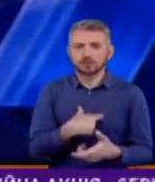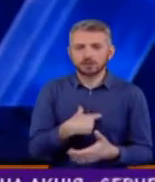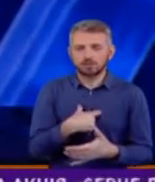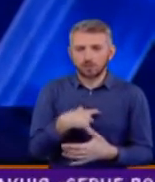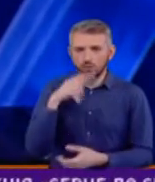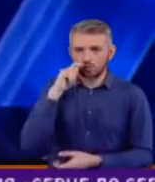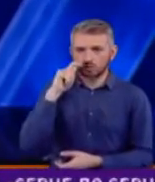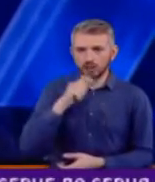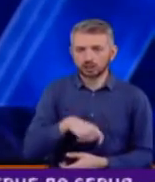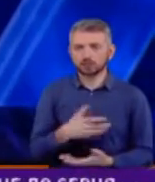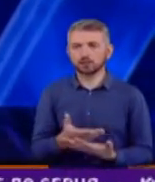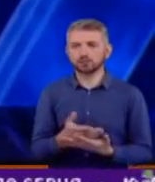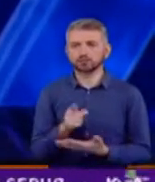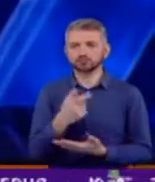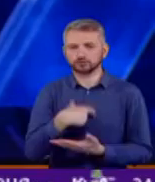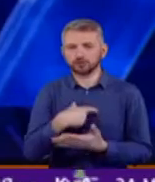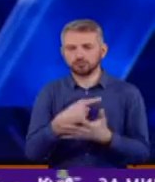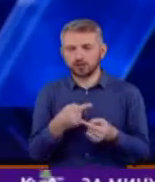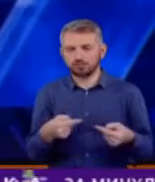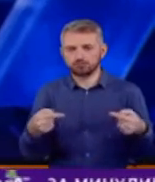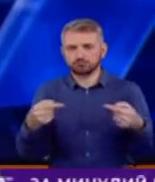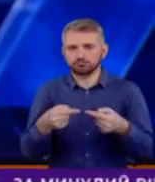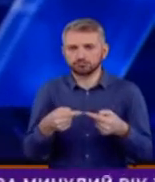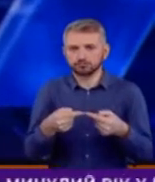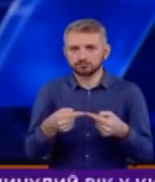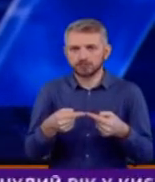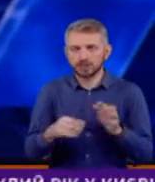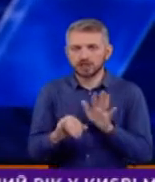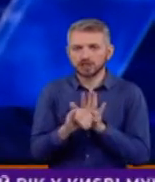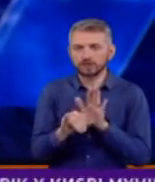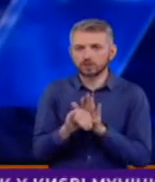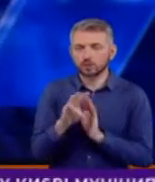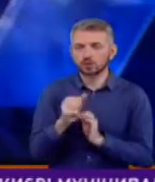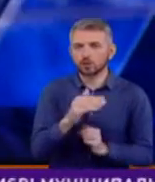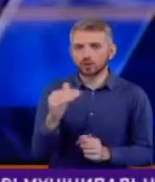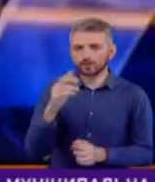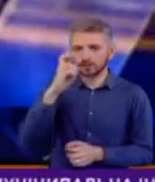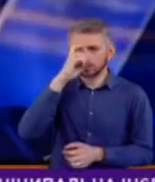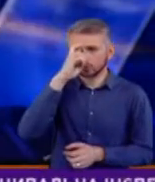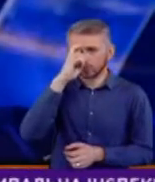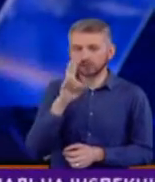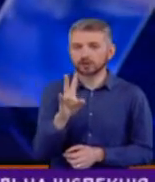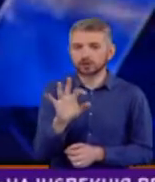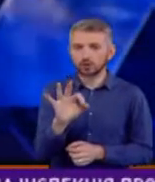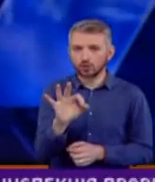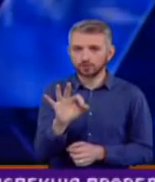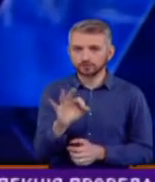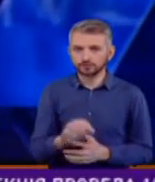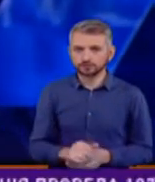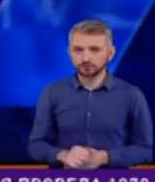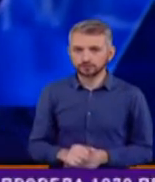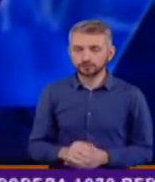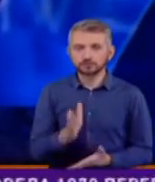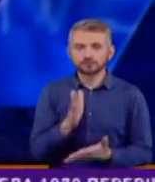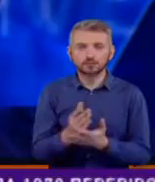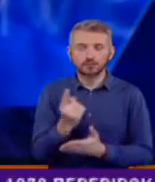какая у него идентификация и самоидентификация на уровне государства. Но